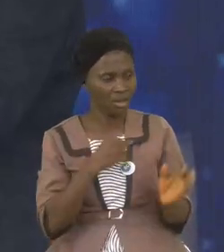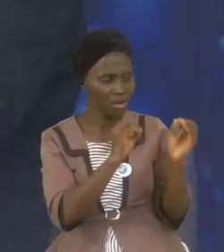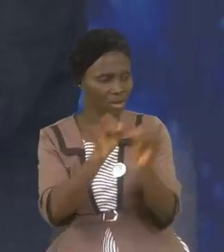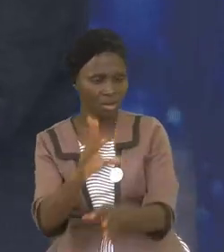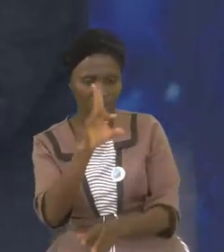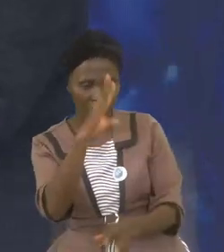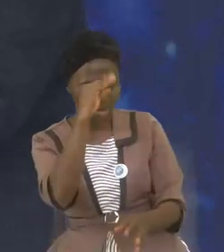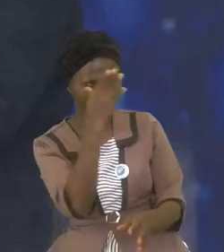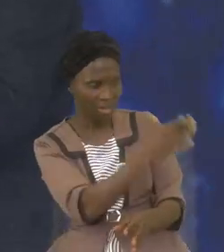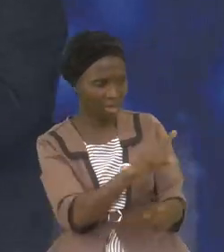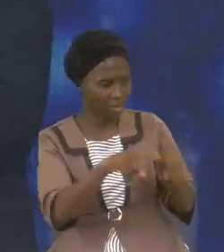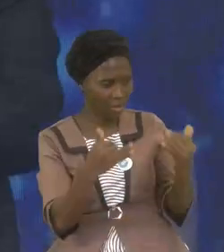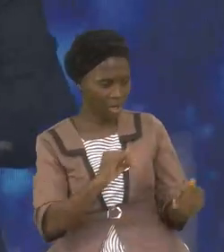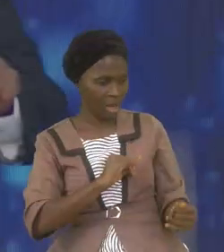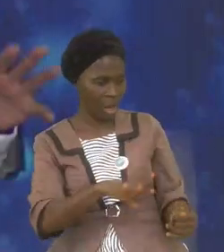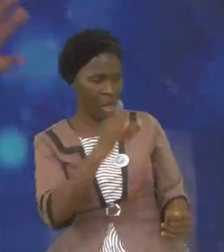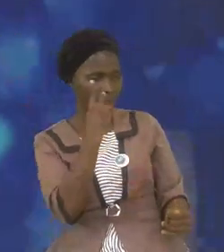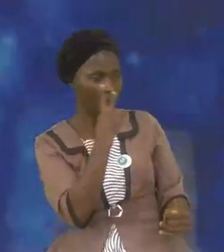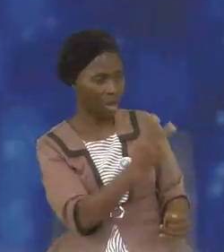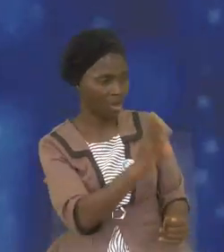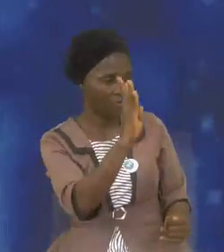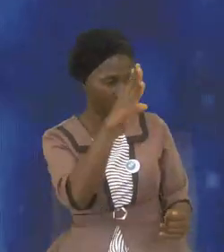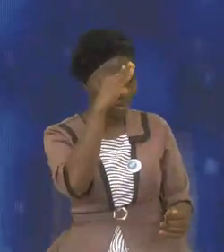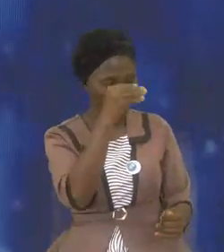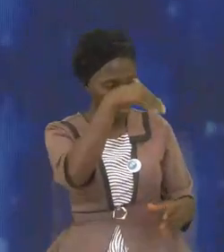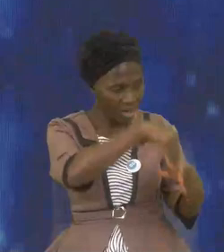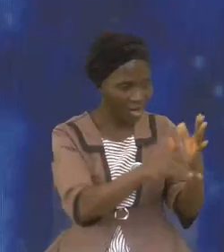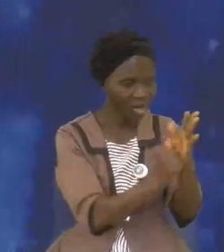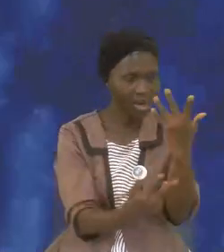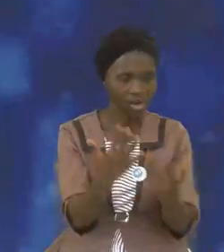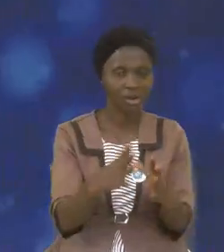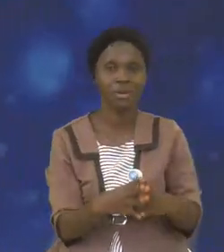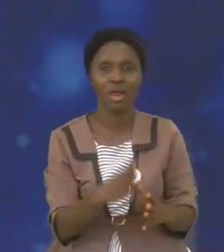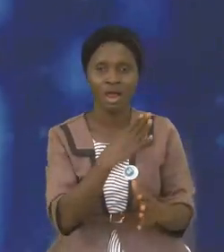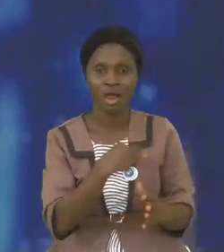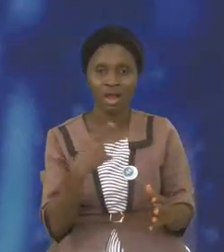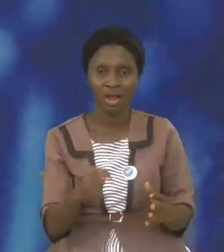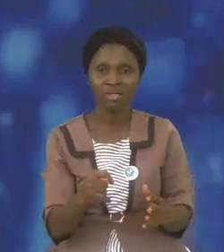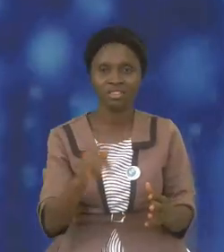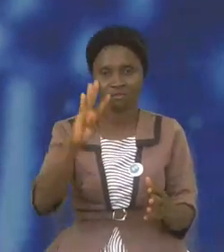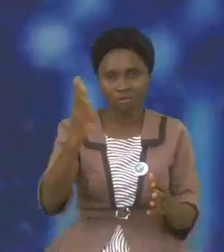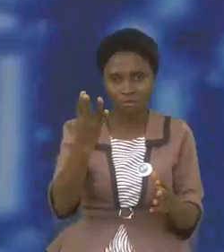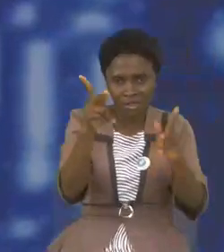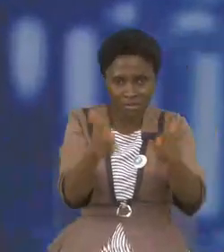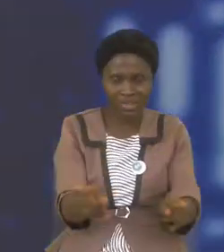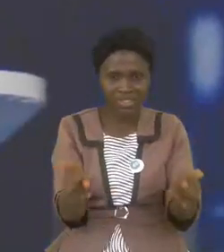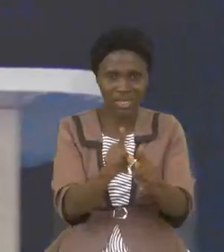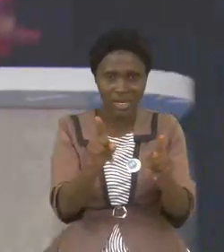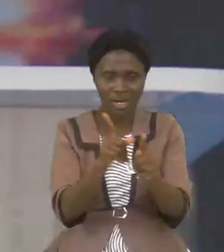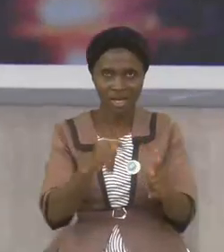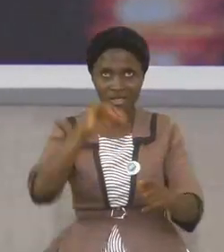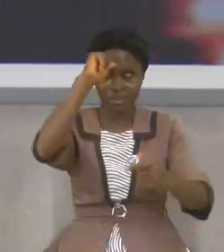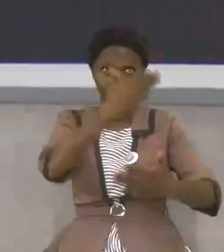mais n'avons-nous pas jeté 3 hommes? Et voici, je vois 4 hommes, Sadrach, Meshach, Abednego, et le 4e